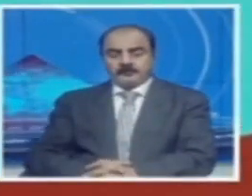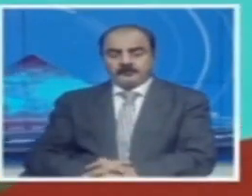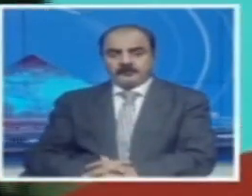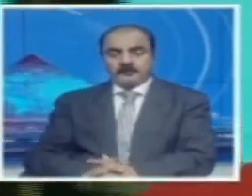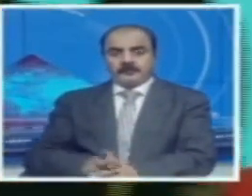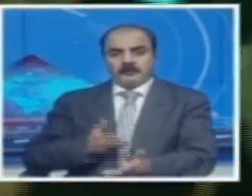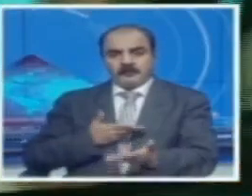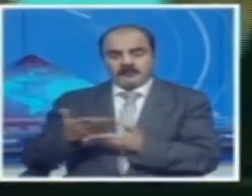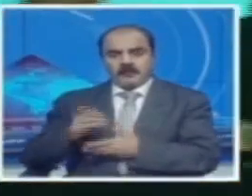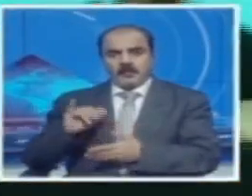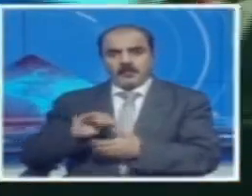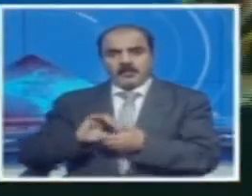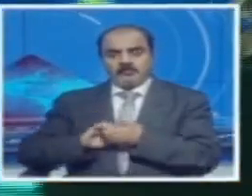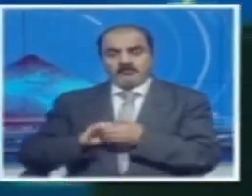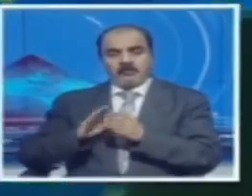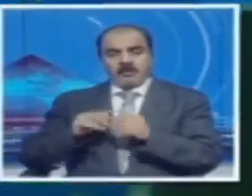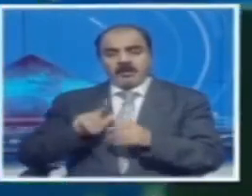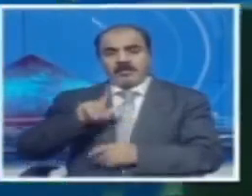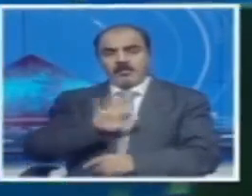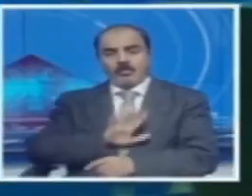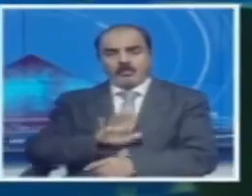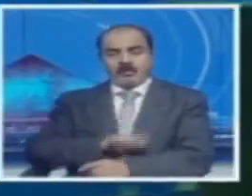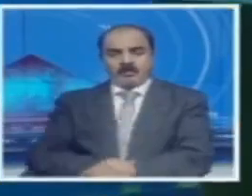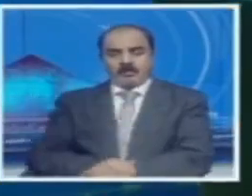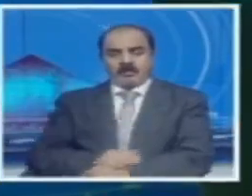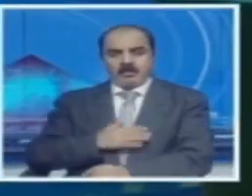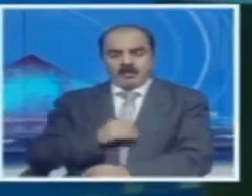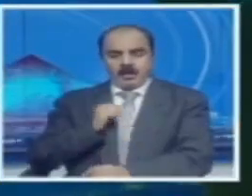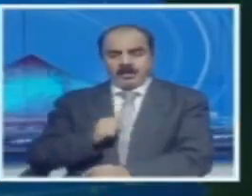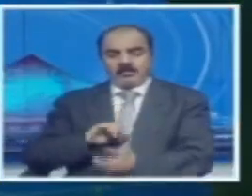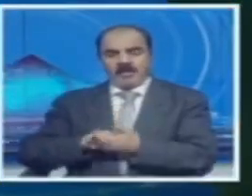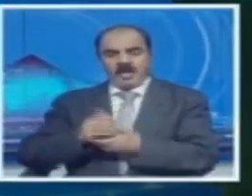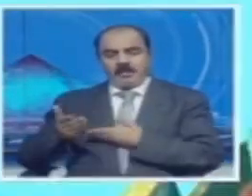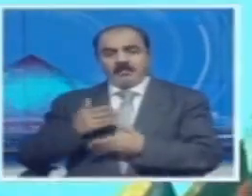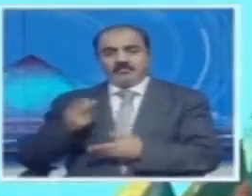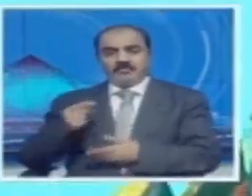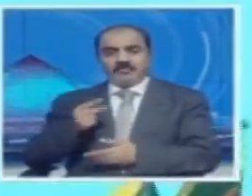علاقات استراتيجية تشهدها مصر والاتحاد الأوروبي في إطار برنامج التعاون